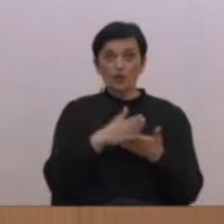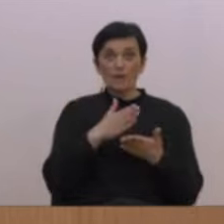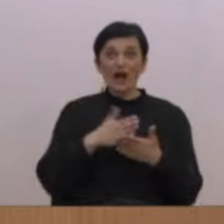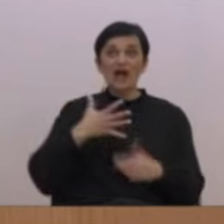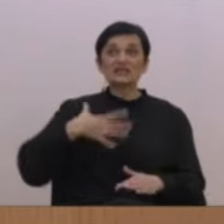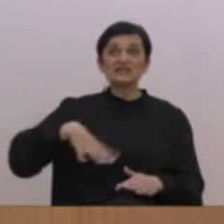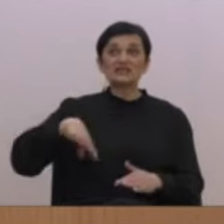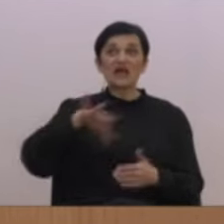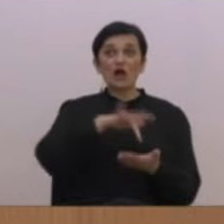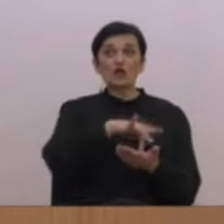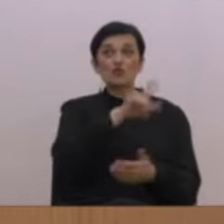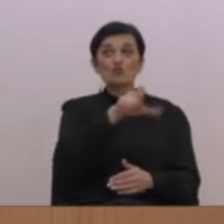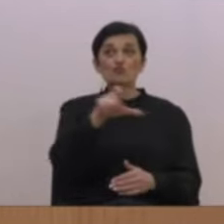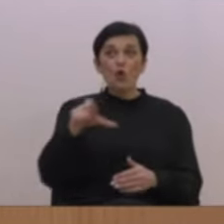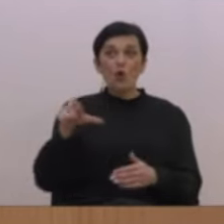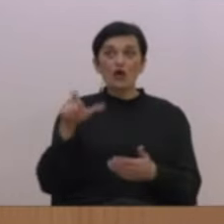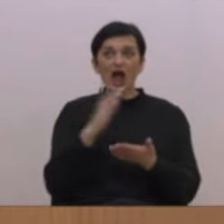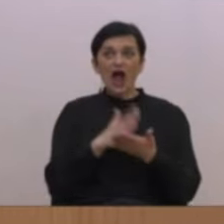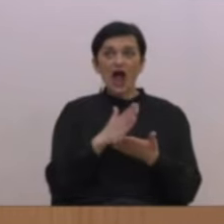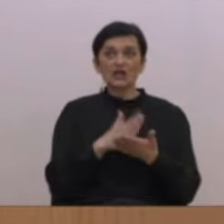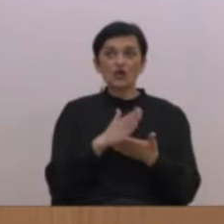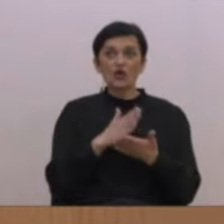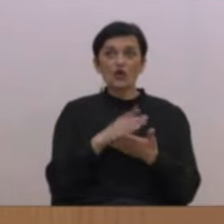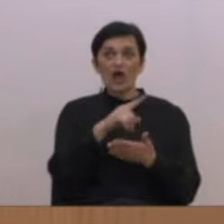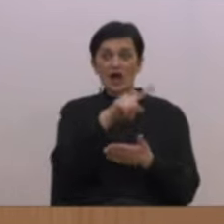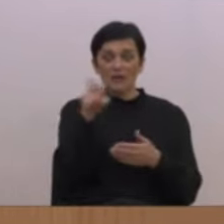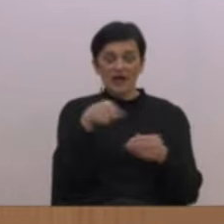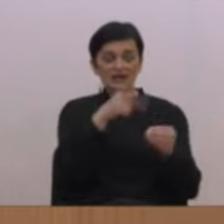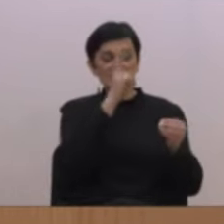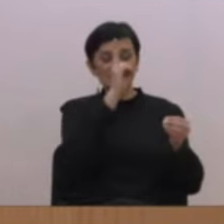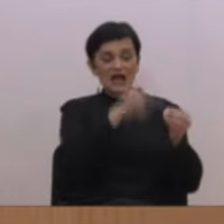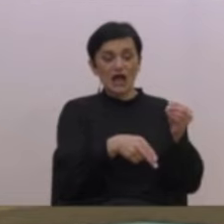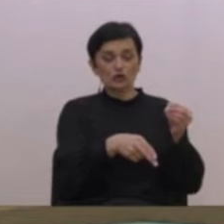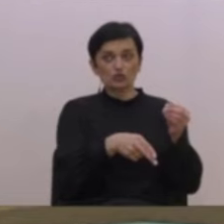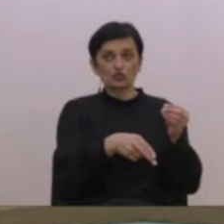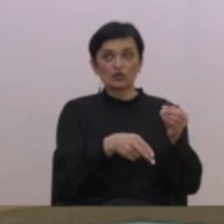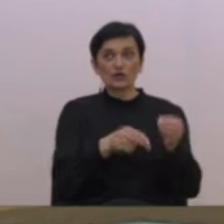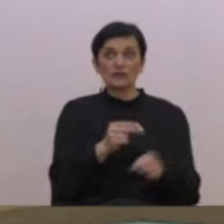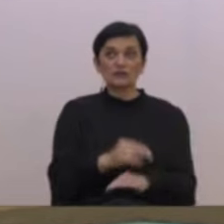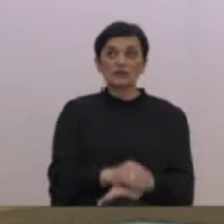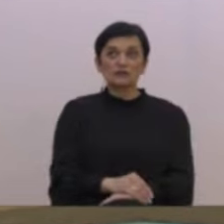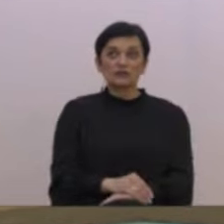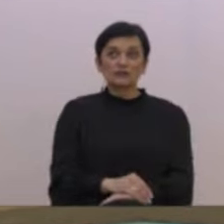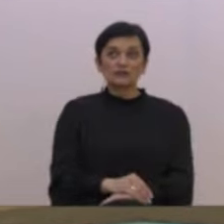საქართველოს მოქალაქეები და გასრულებენ.